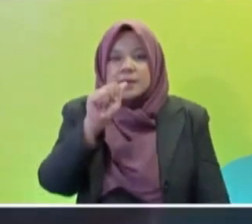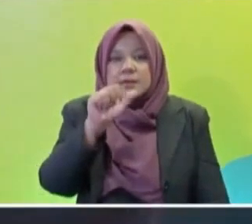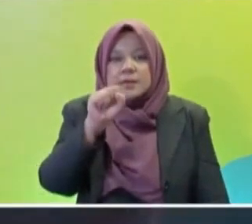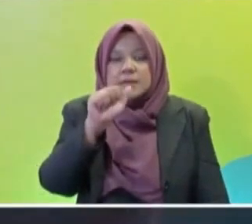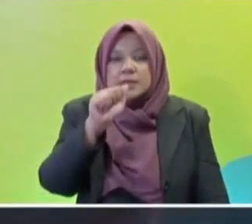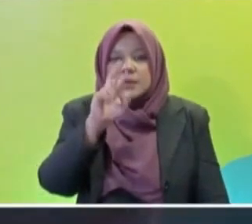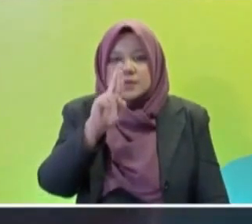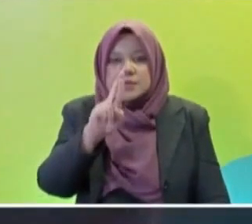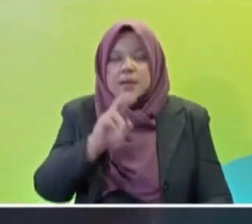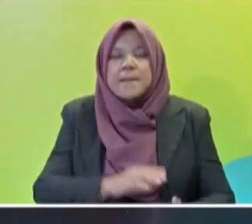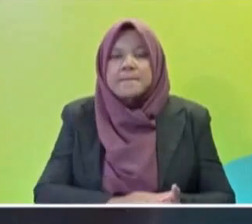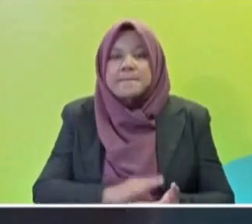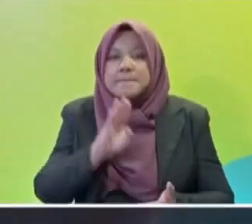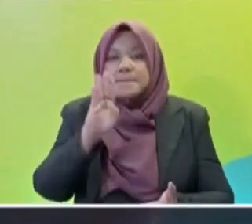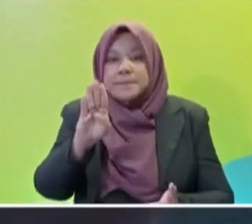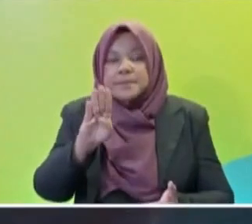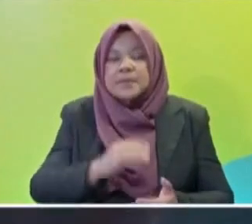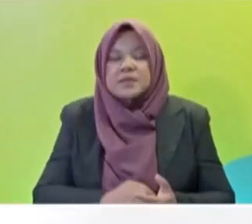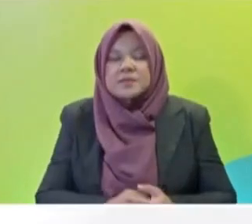rajabi oke